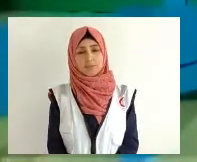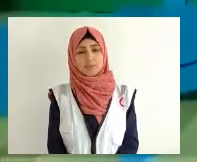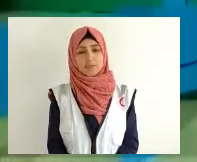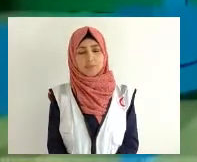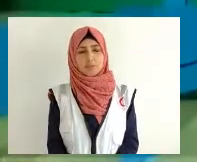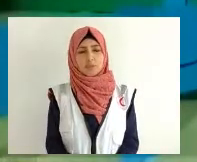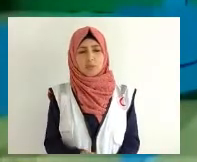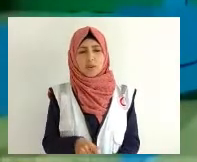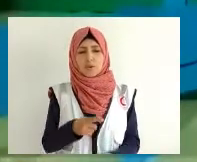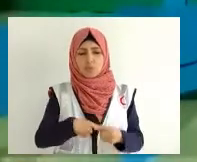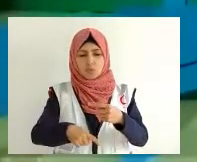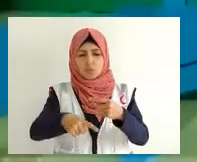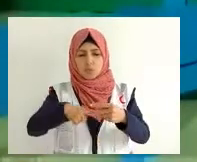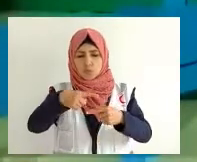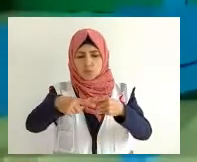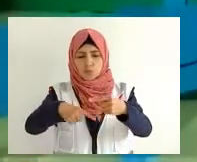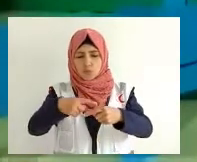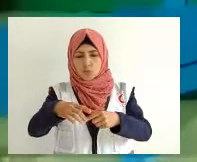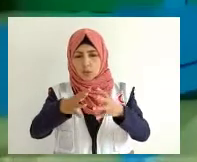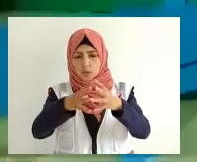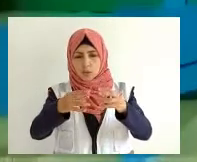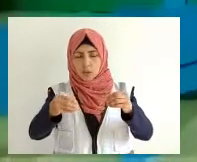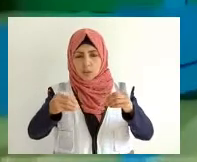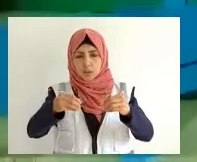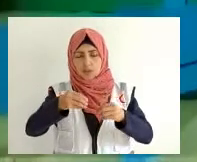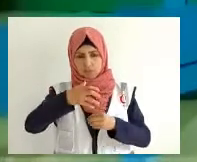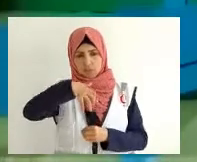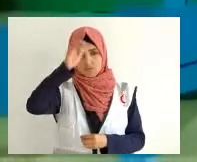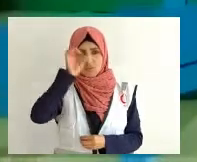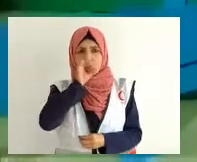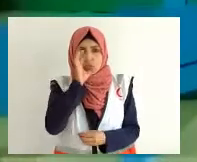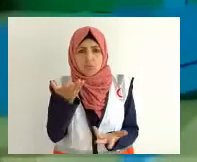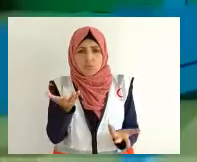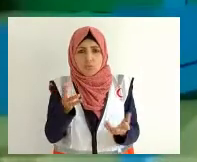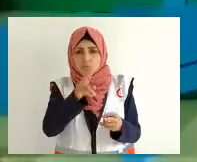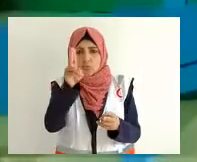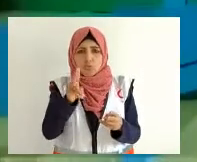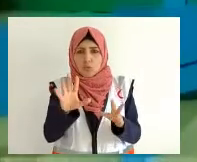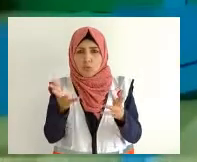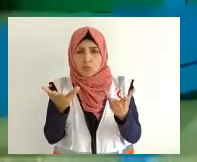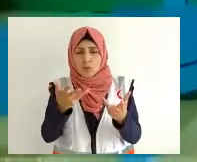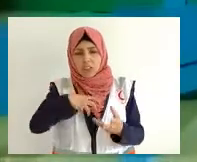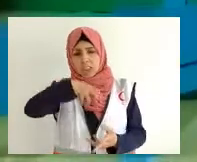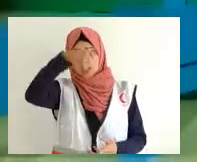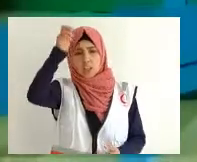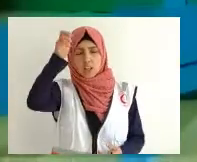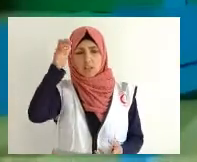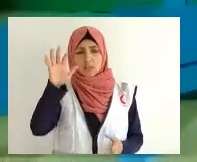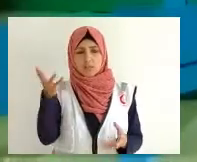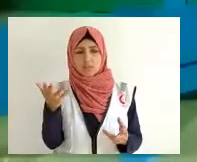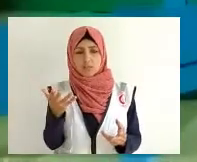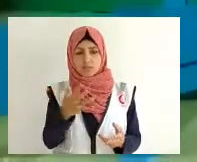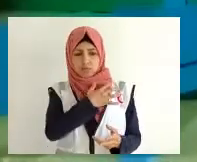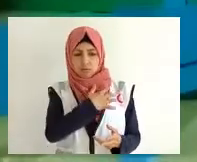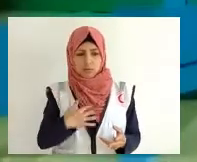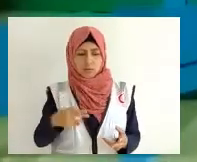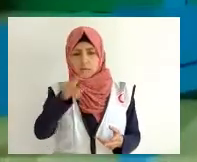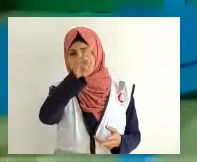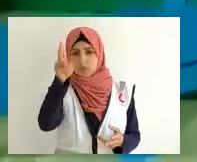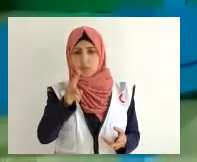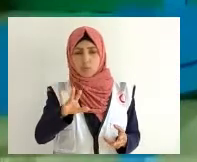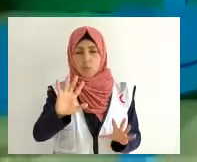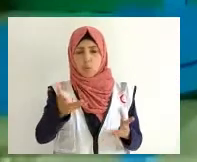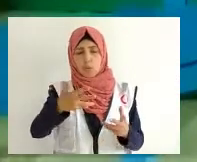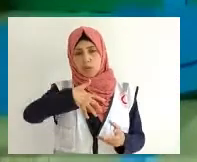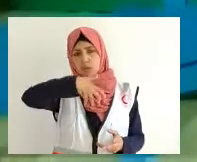مر النهار والأسد ما إجا ولا بان. سأل النمر: وين الأسد؟ ليش